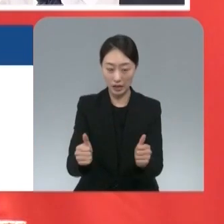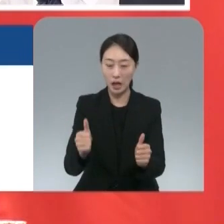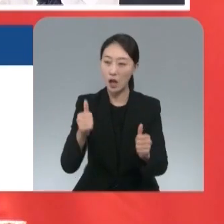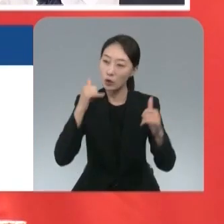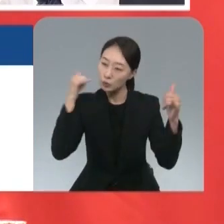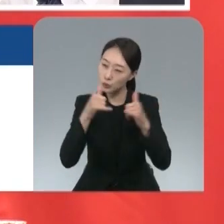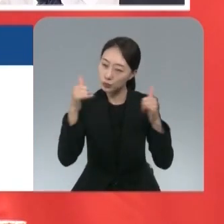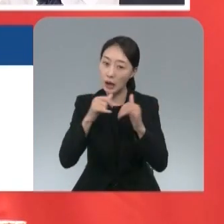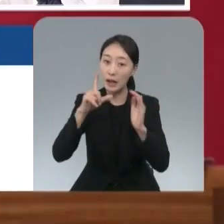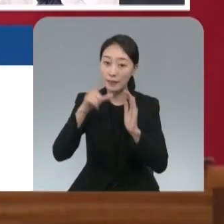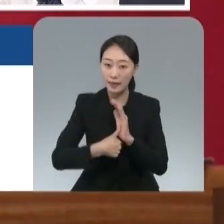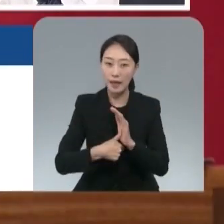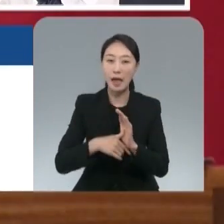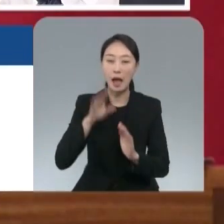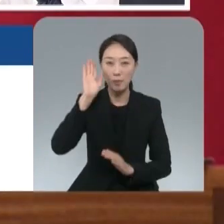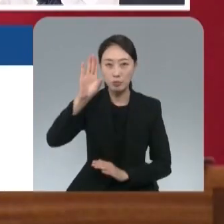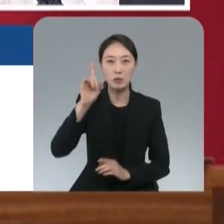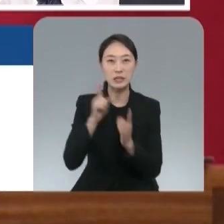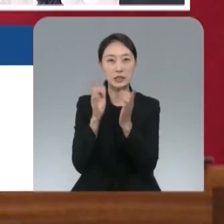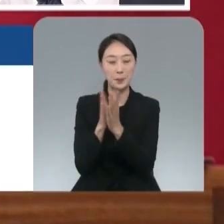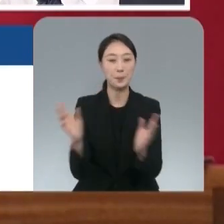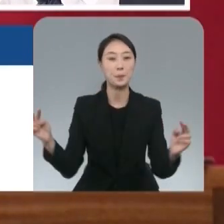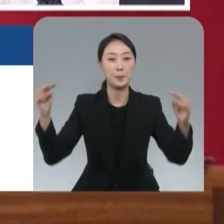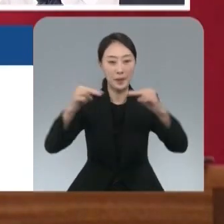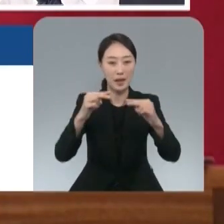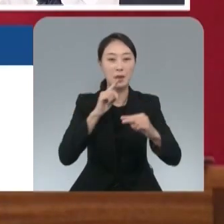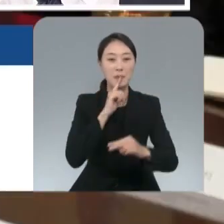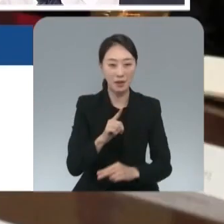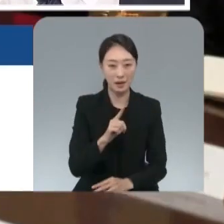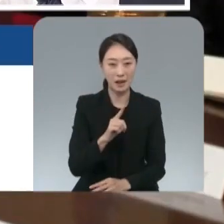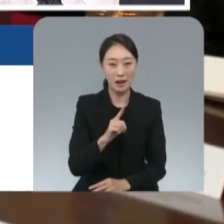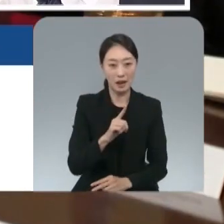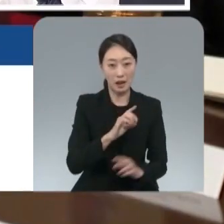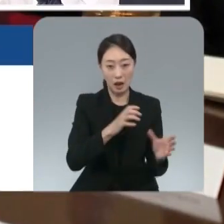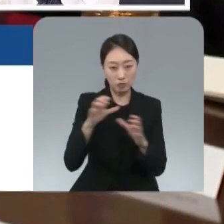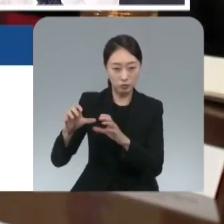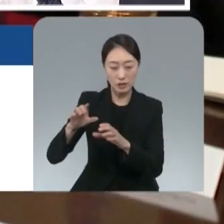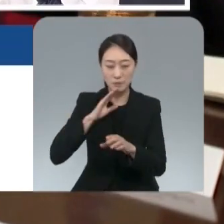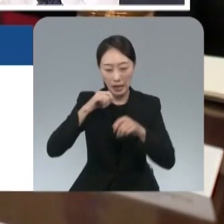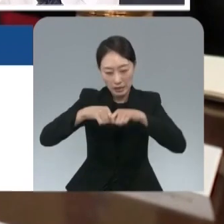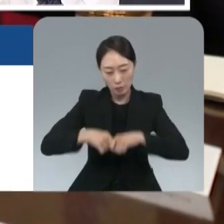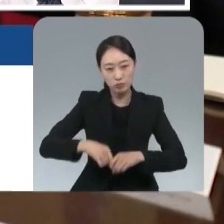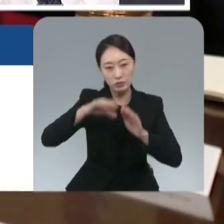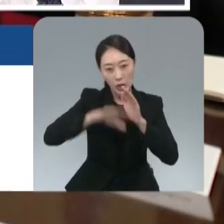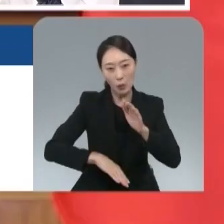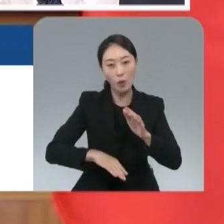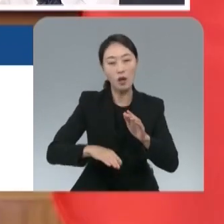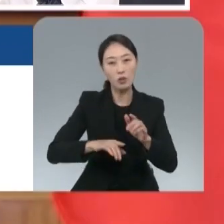으 으 으 으